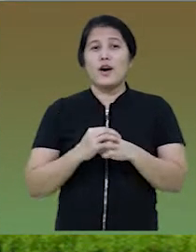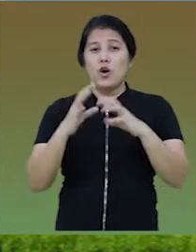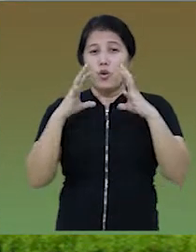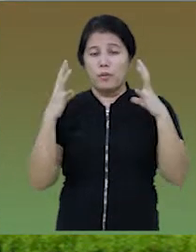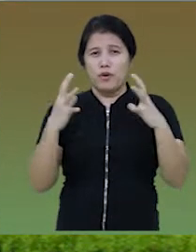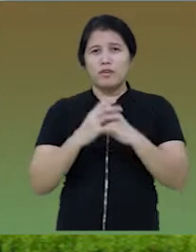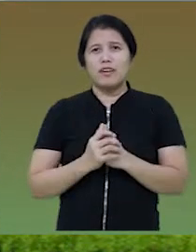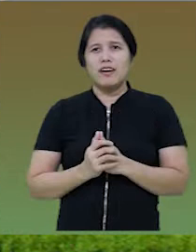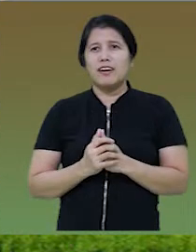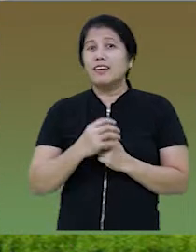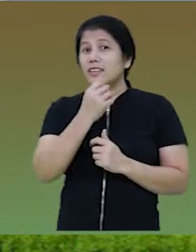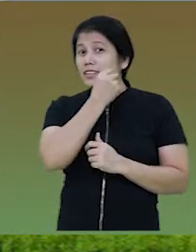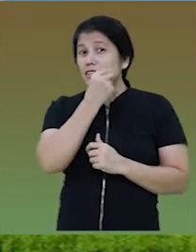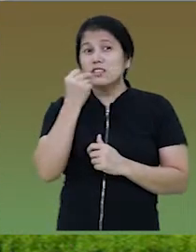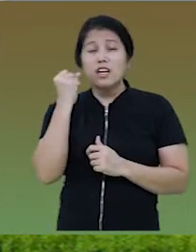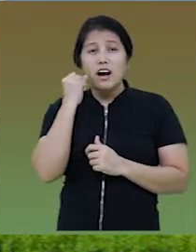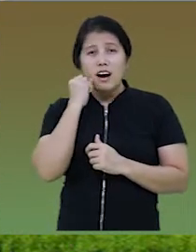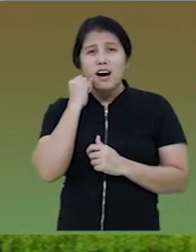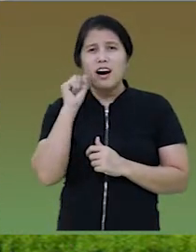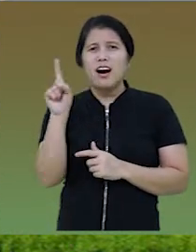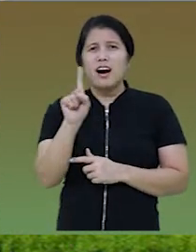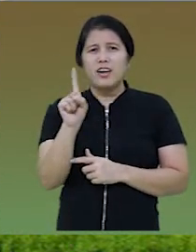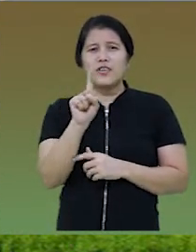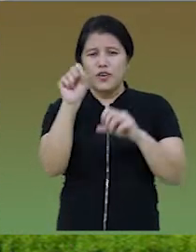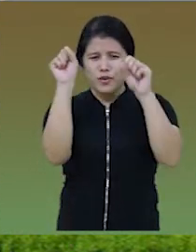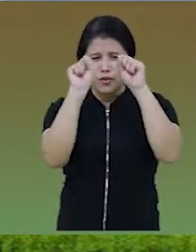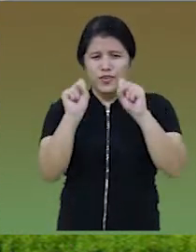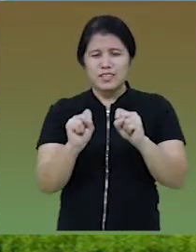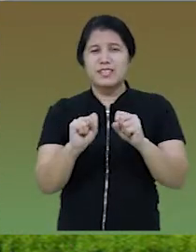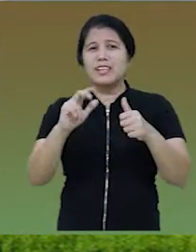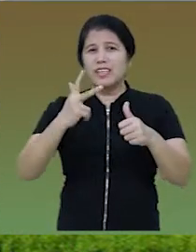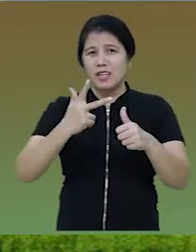Sha, ano ang hugis ng ikatlong lobo?